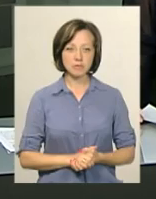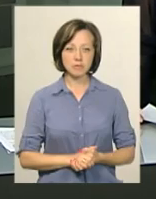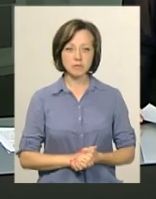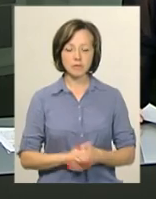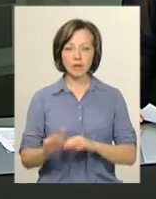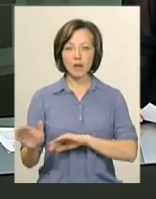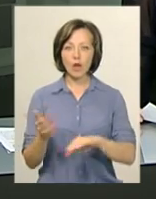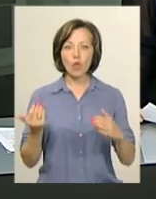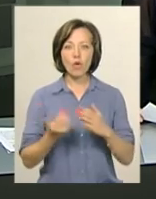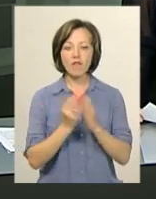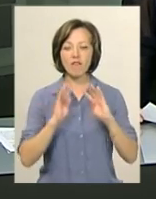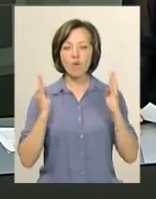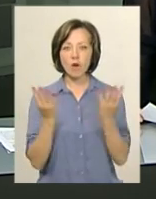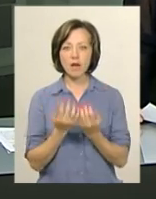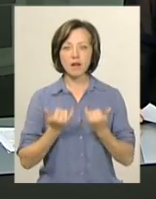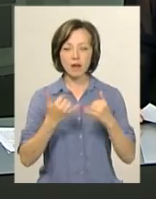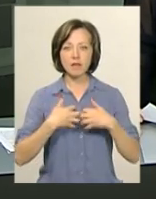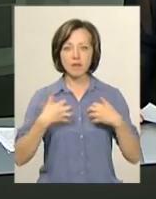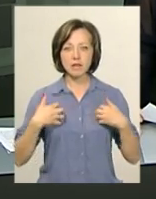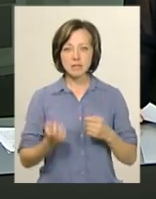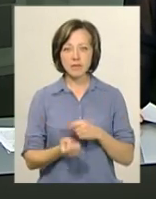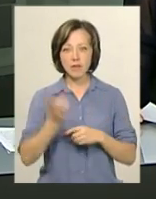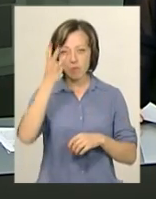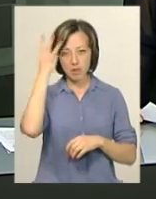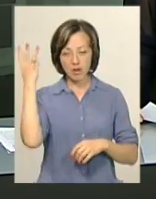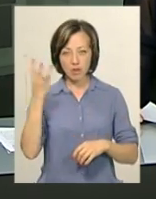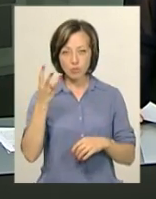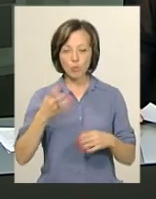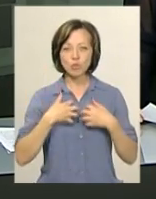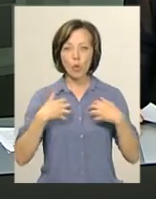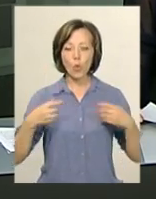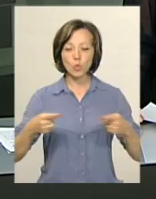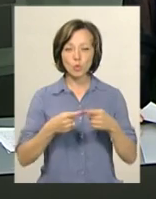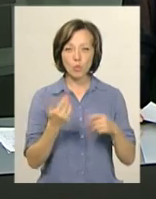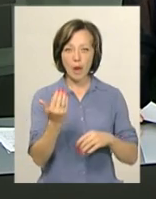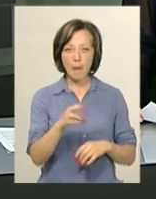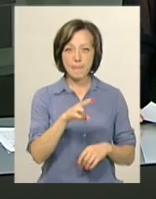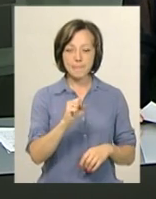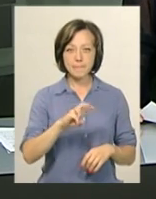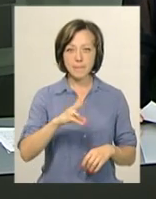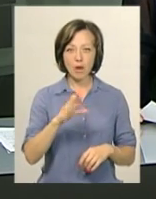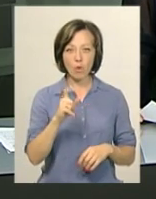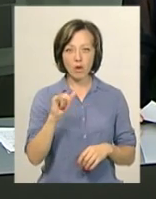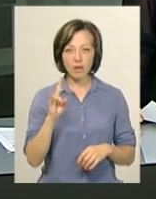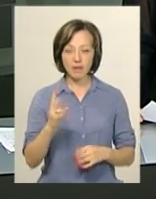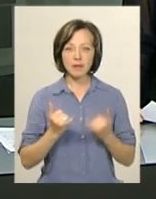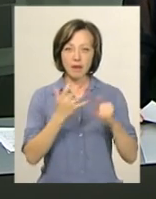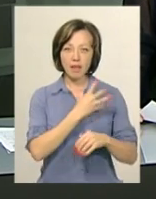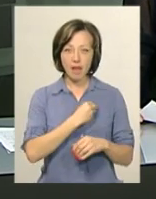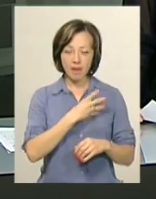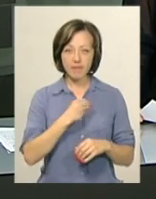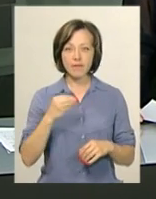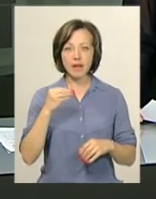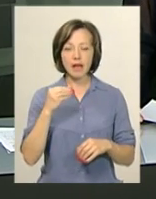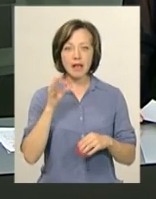Нові вольєри для тварин з'явилися в Хмельницькому зоокутку Сергія Пальохіна. Їх збудували для левів, лисиць, вовка,